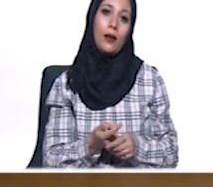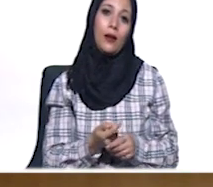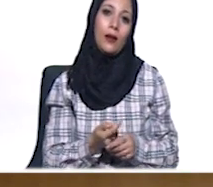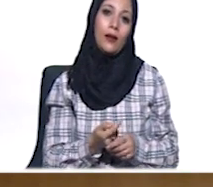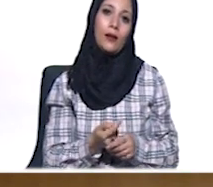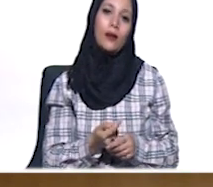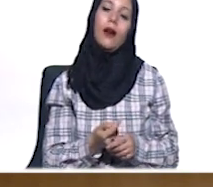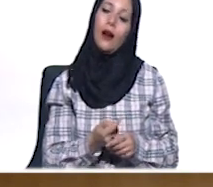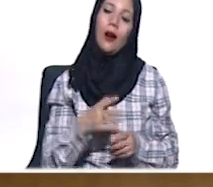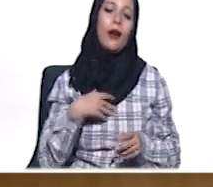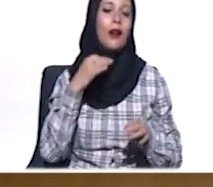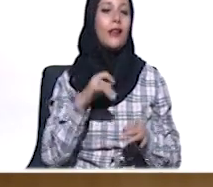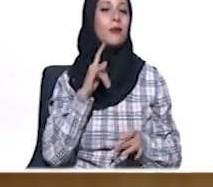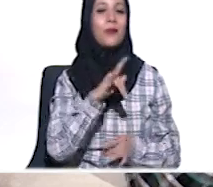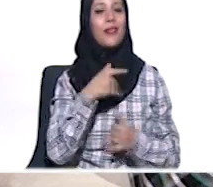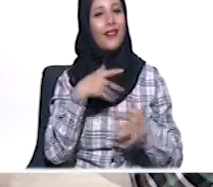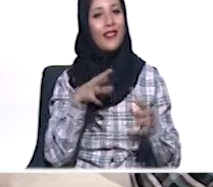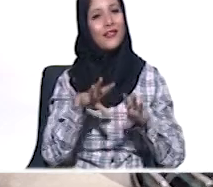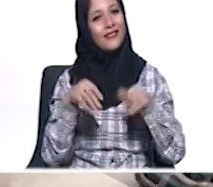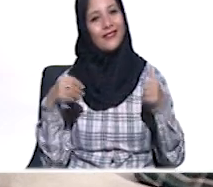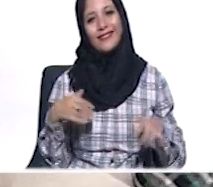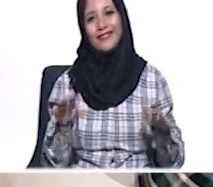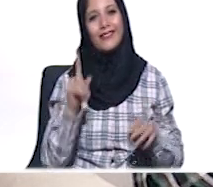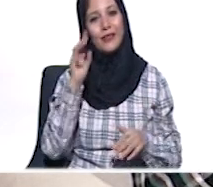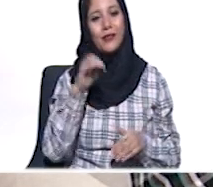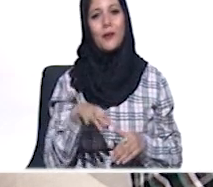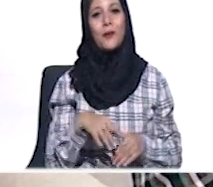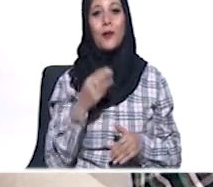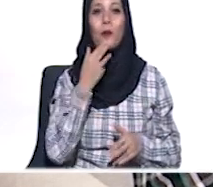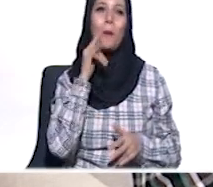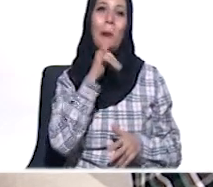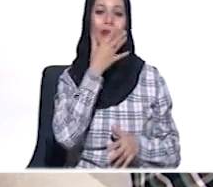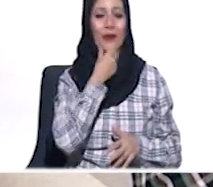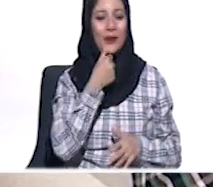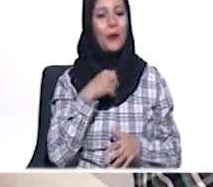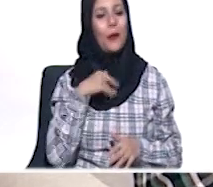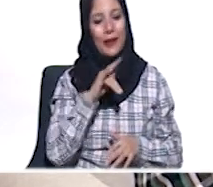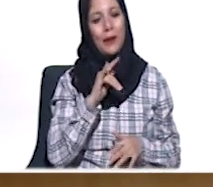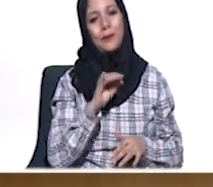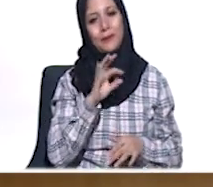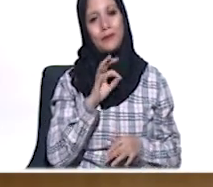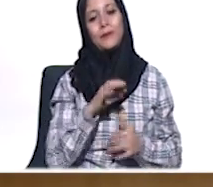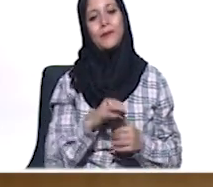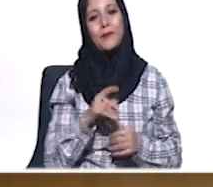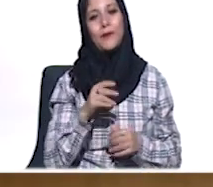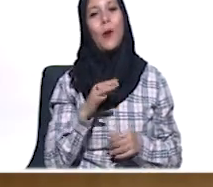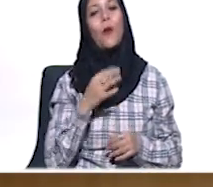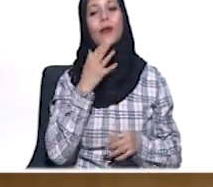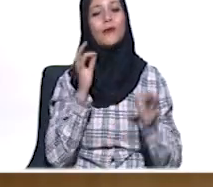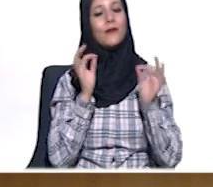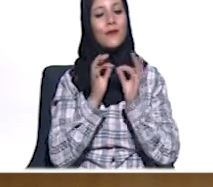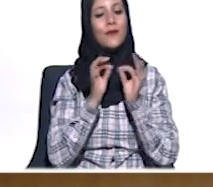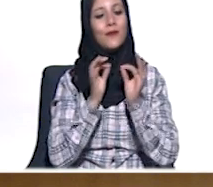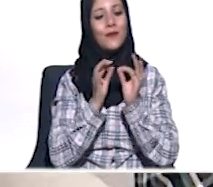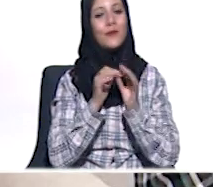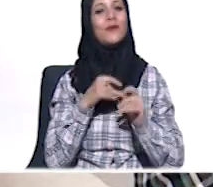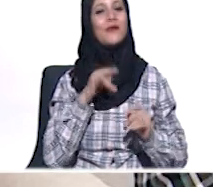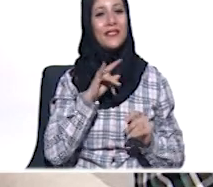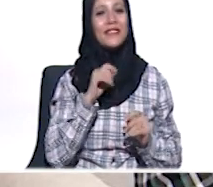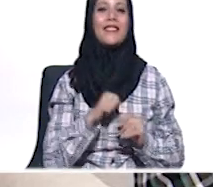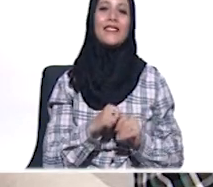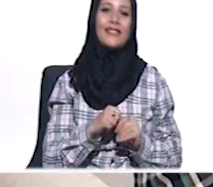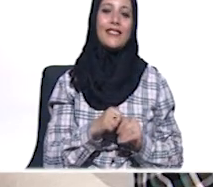برضو الحب يصنع المعجزات يا مصطفى. هو الحقيقة اتحب بصراحة مصطفى، يعني رومانسي شكله كده و... ربنا